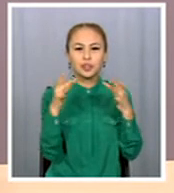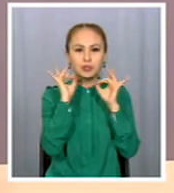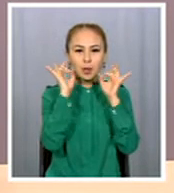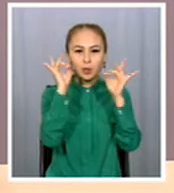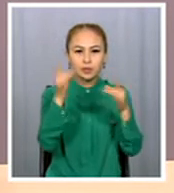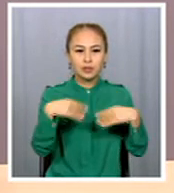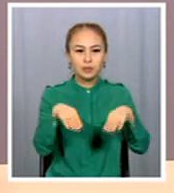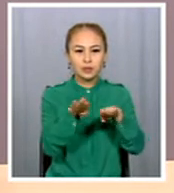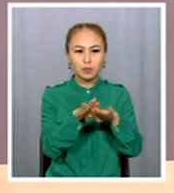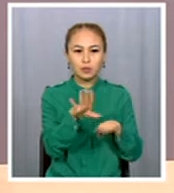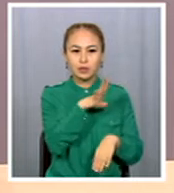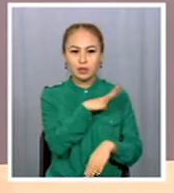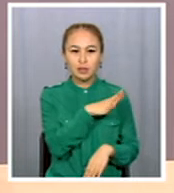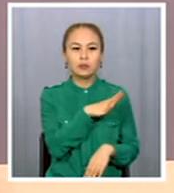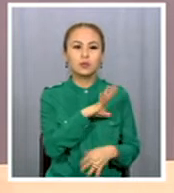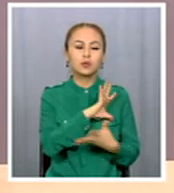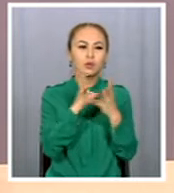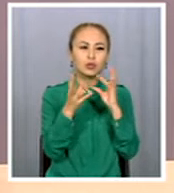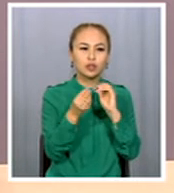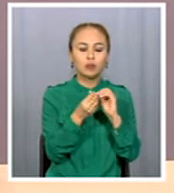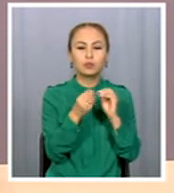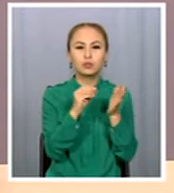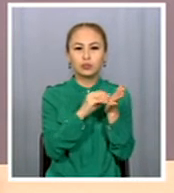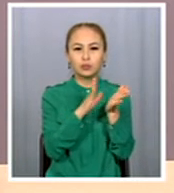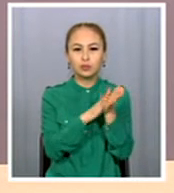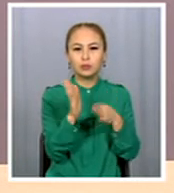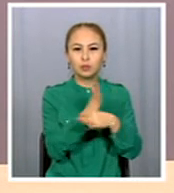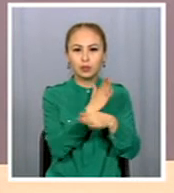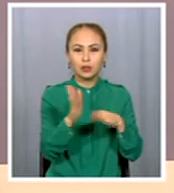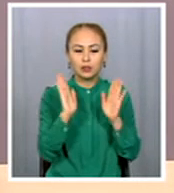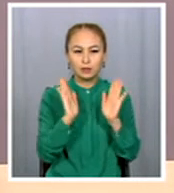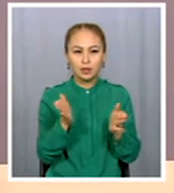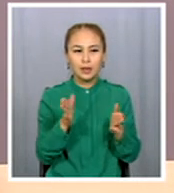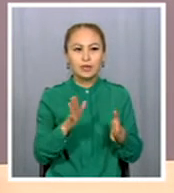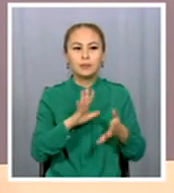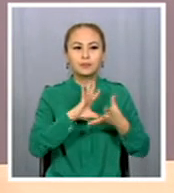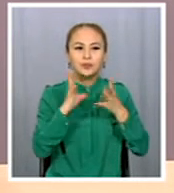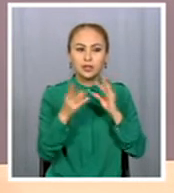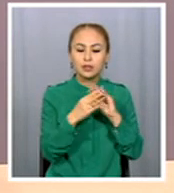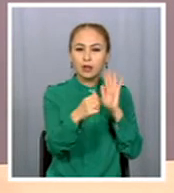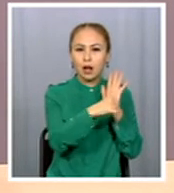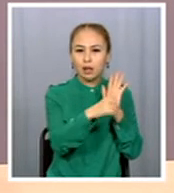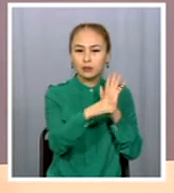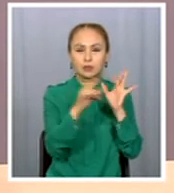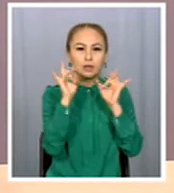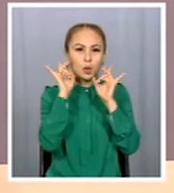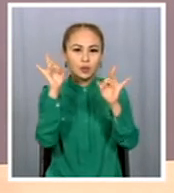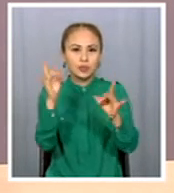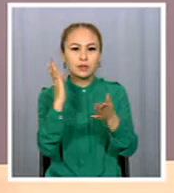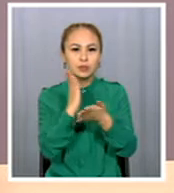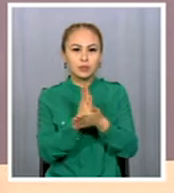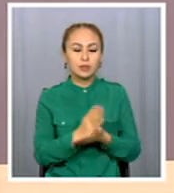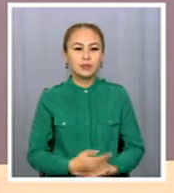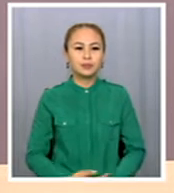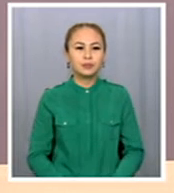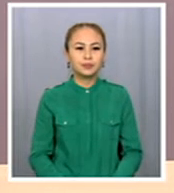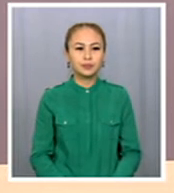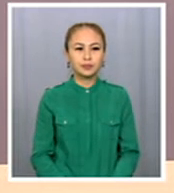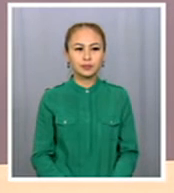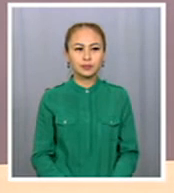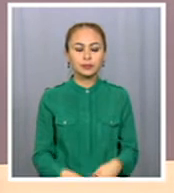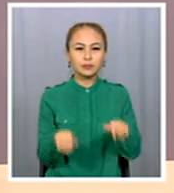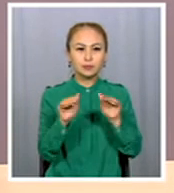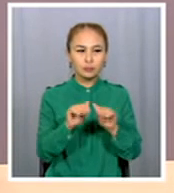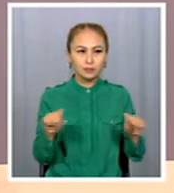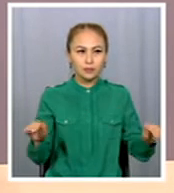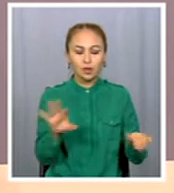болса, сонша буын болады. Және 6 дауыссыз дыбыс бар. Балалар,